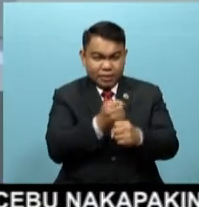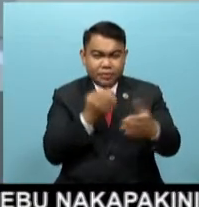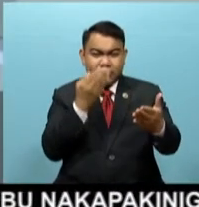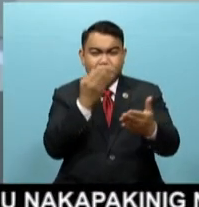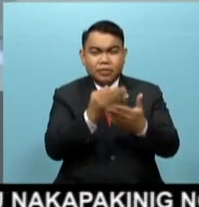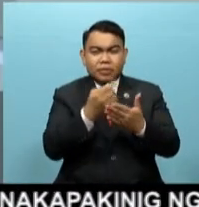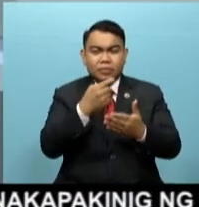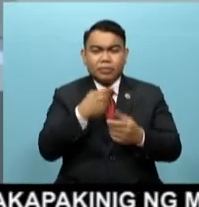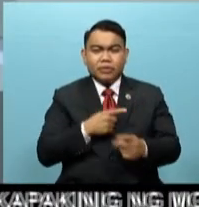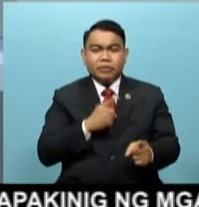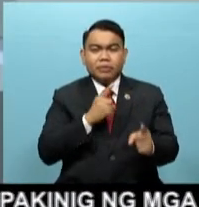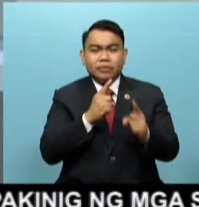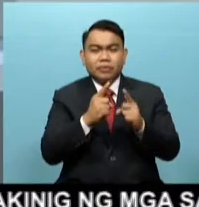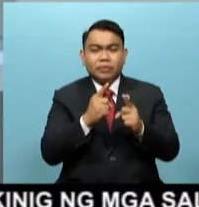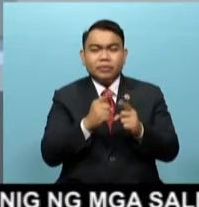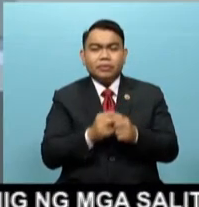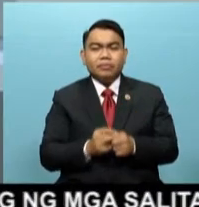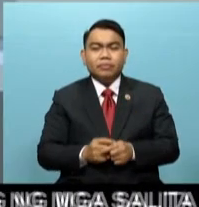hindi kami yun